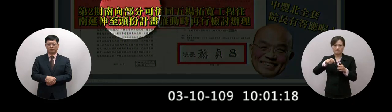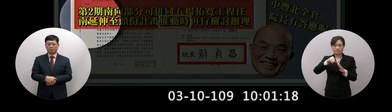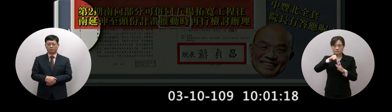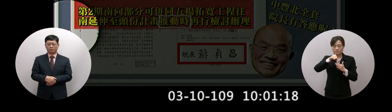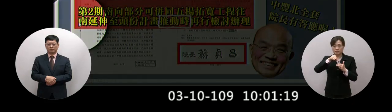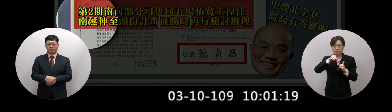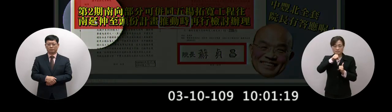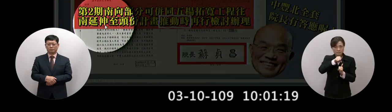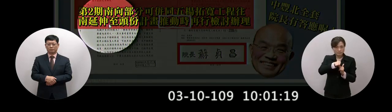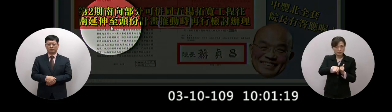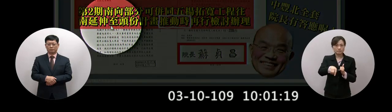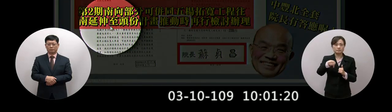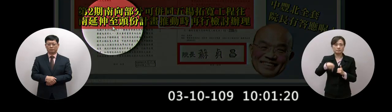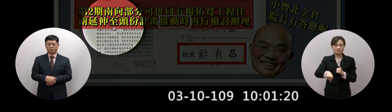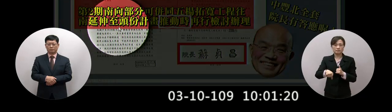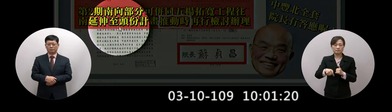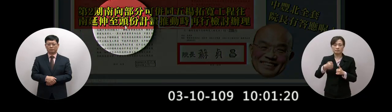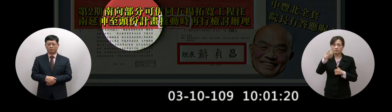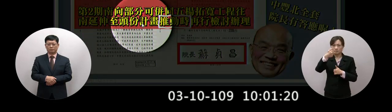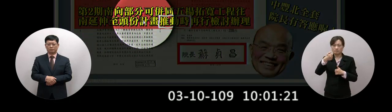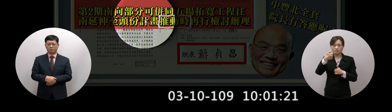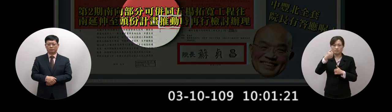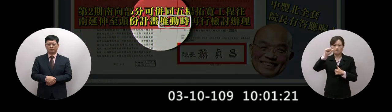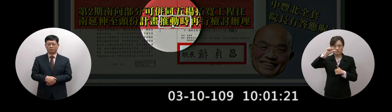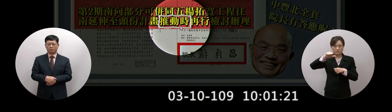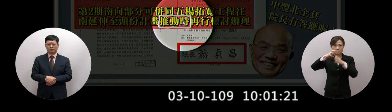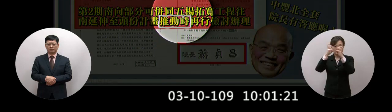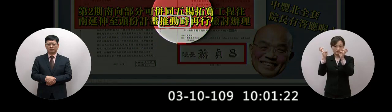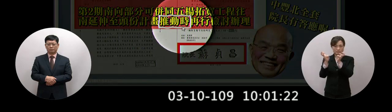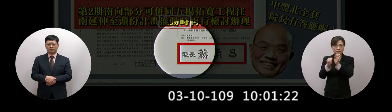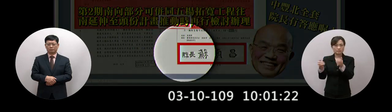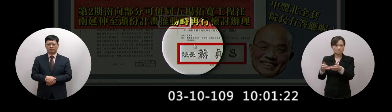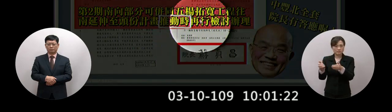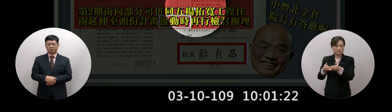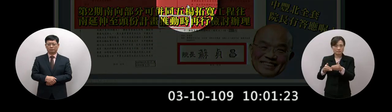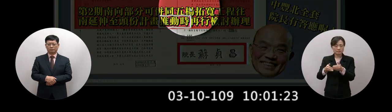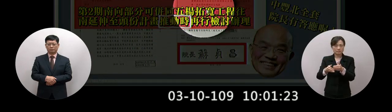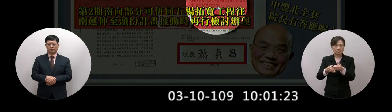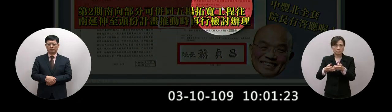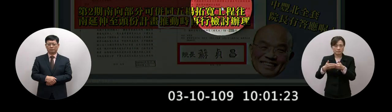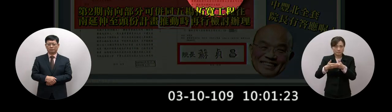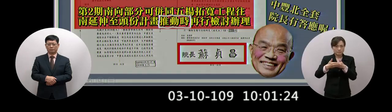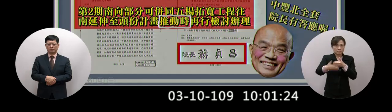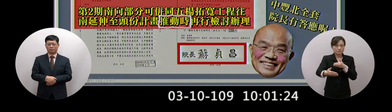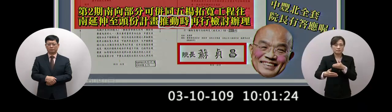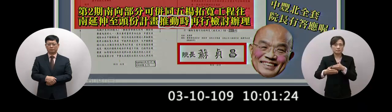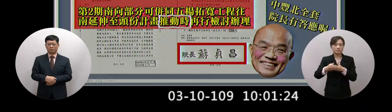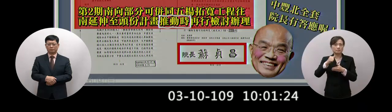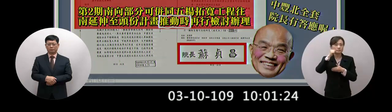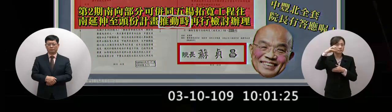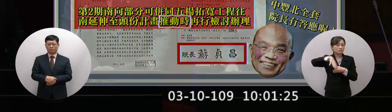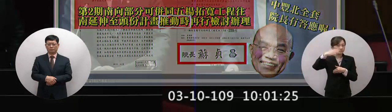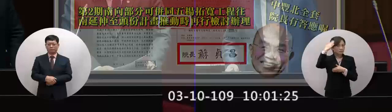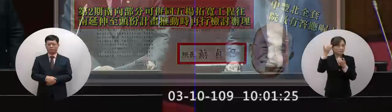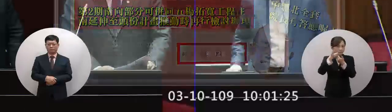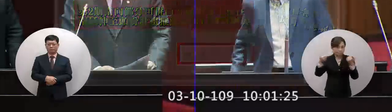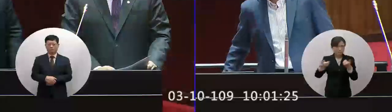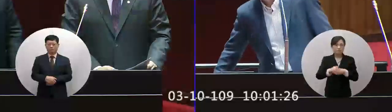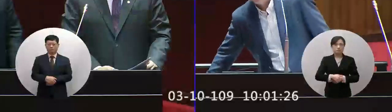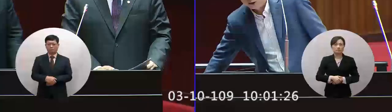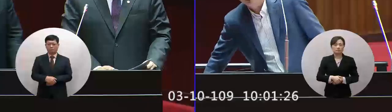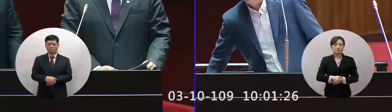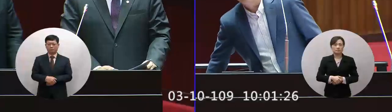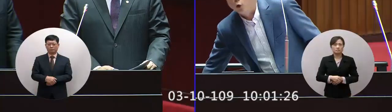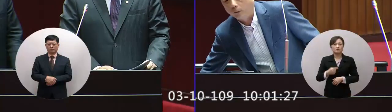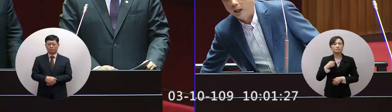拓宽工程往南延至头份计划推动时在检讨办理。那我现在知